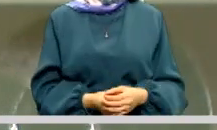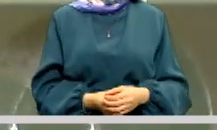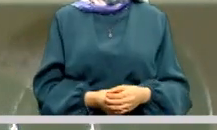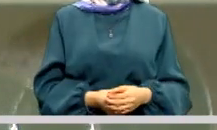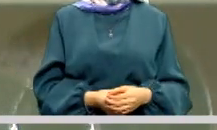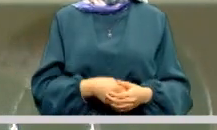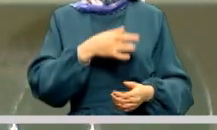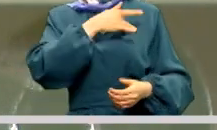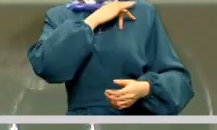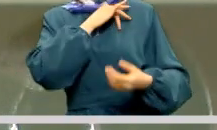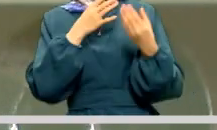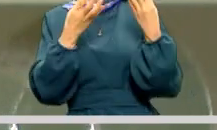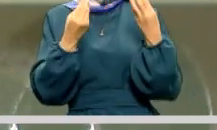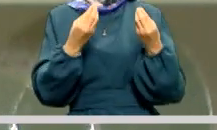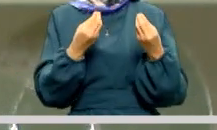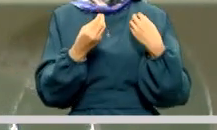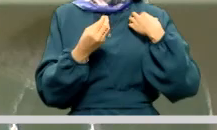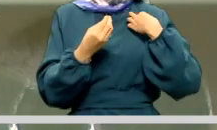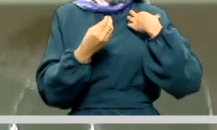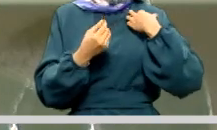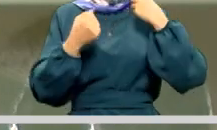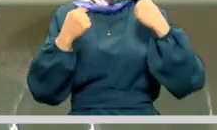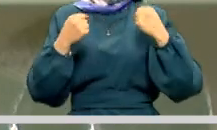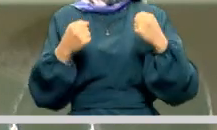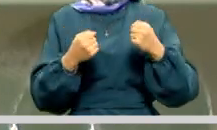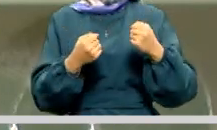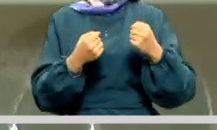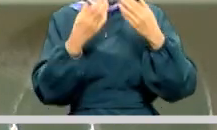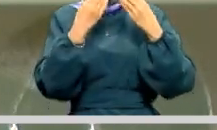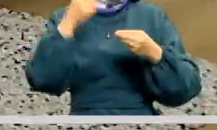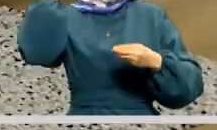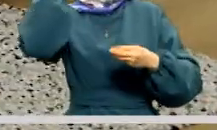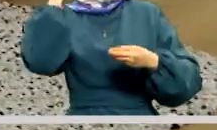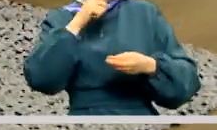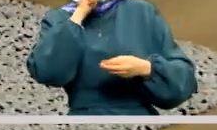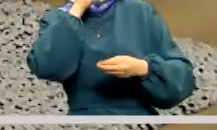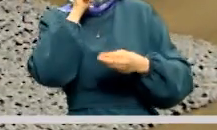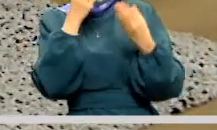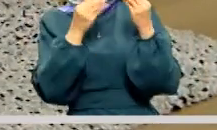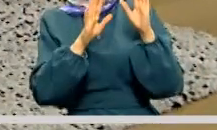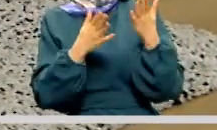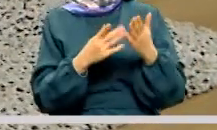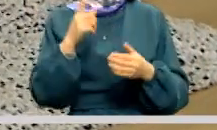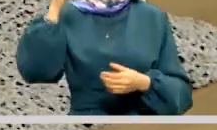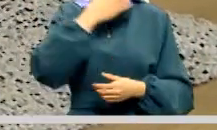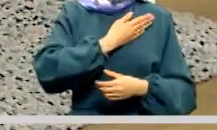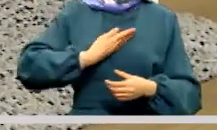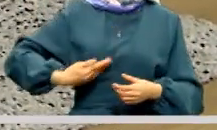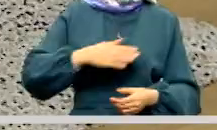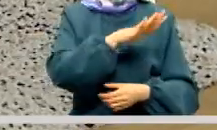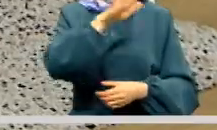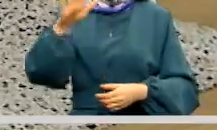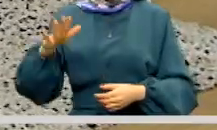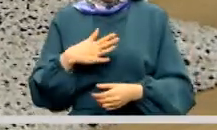imanını çok kuvvetli bulan Müminler olabiliyoruz çoğu zaman ya da Allah sevgimizi de tabii ki hepimizin Hani